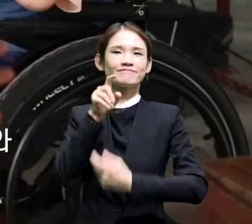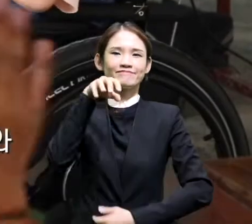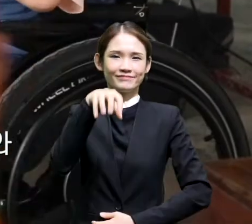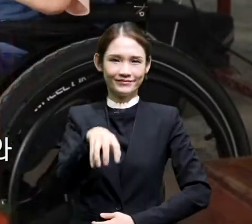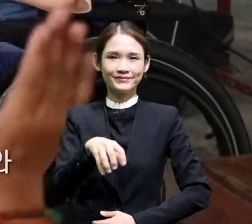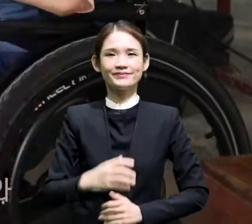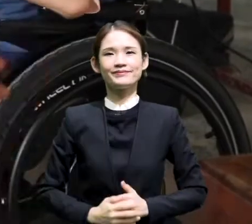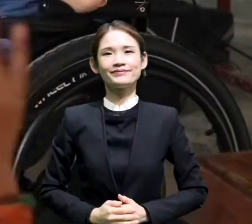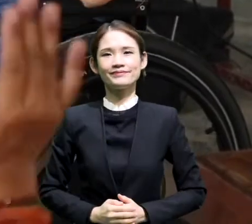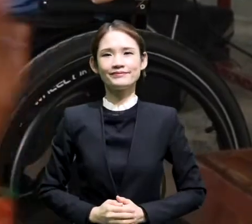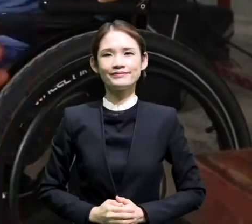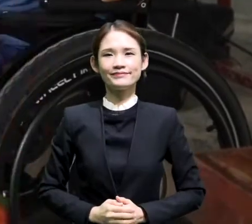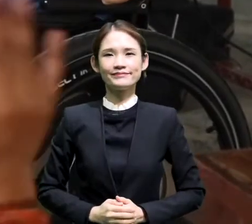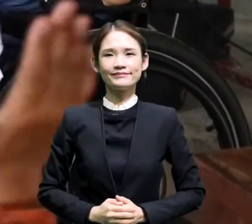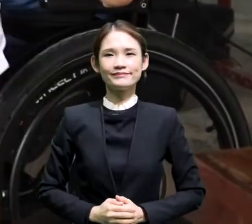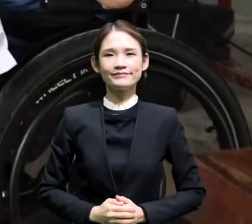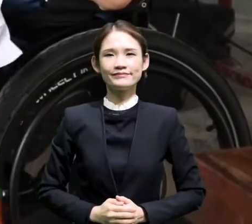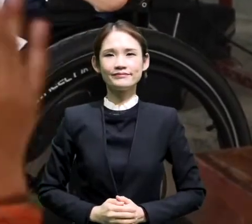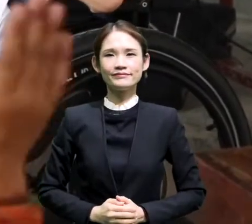순간이었습니다.